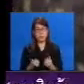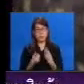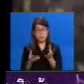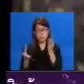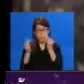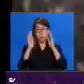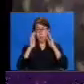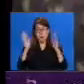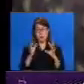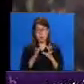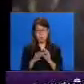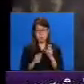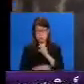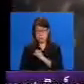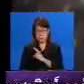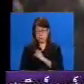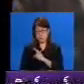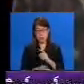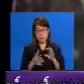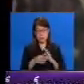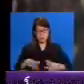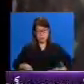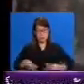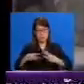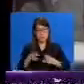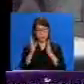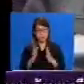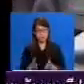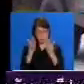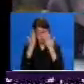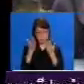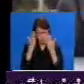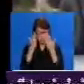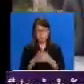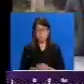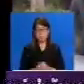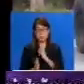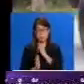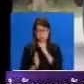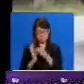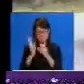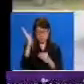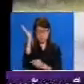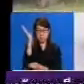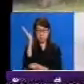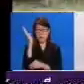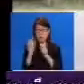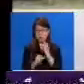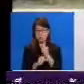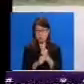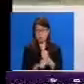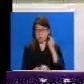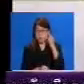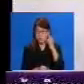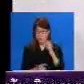รู้หลักศาสนาและวิถีชีวิตของชาวไทยมุสลิมในพื้นที่มากขึ้นเมื่อลงไปทำงานในพื้นที่เชื่อว่าจะสาม